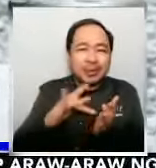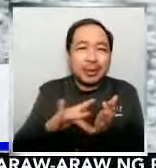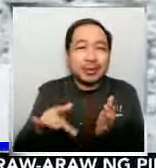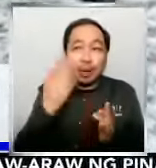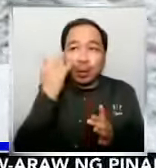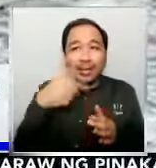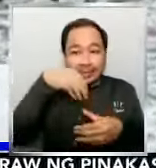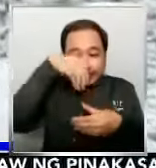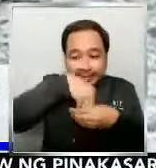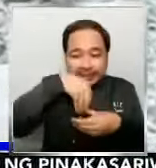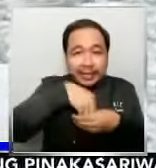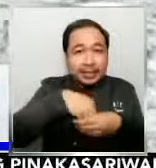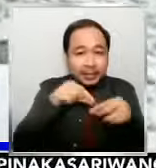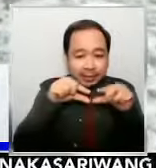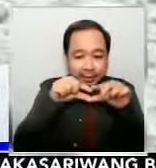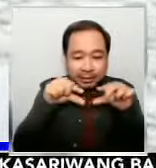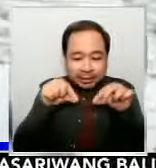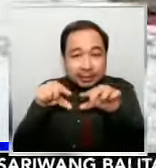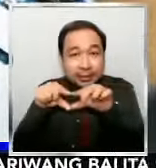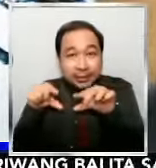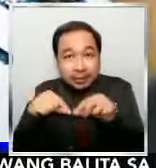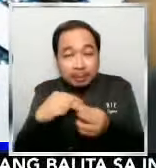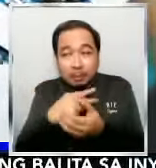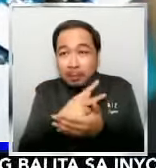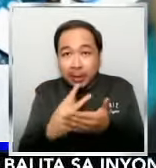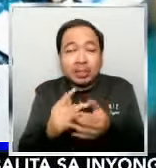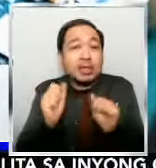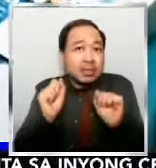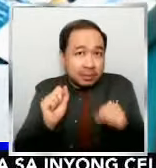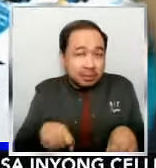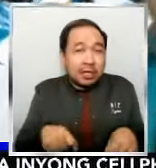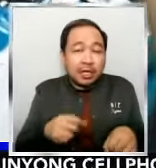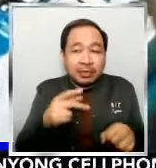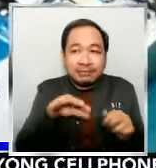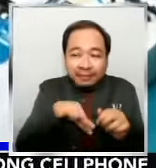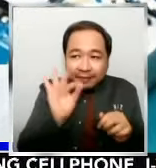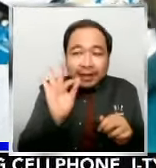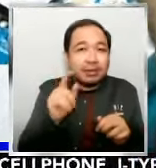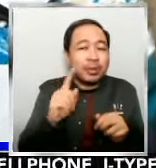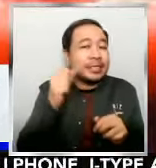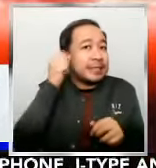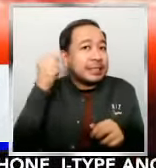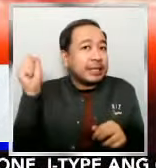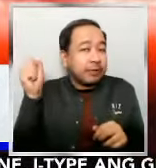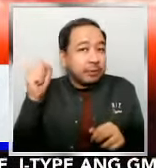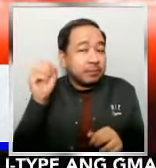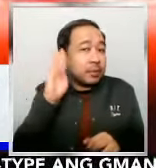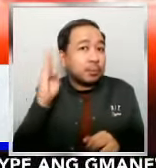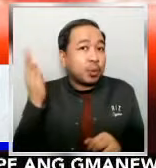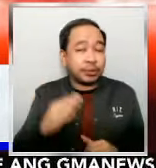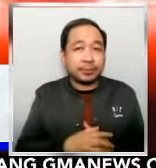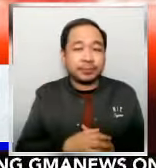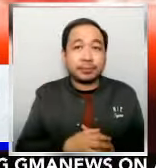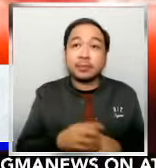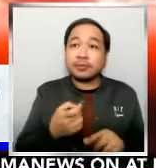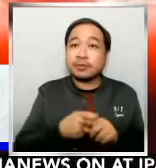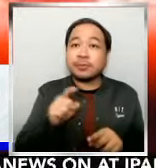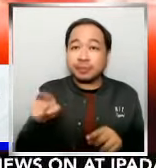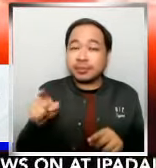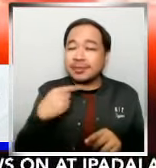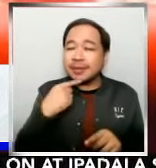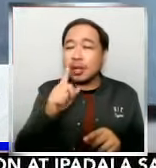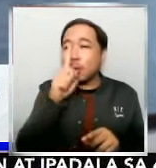nyo bang maaaring makakuha ng ginto't pilak? Wow! Ayon sa US Environmental Protection Agency, sa kada 1,000,000 cellphone kasi